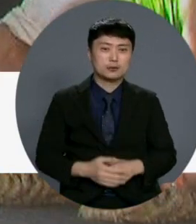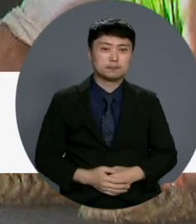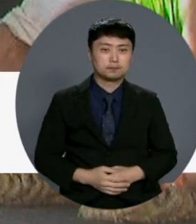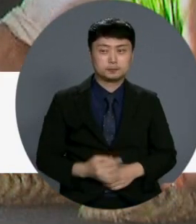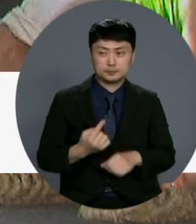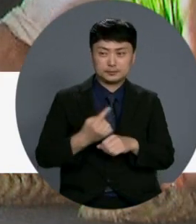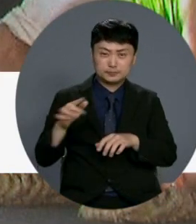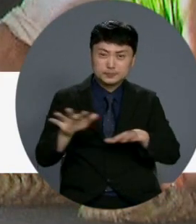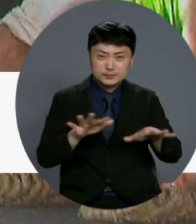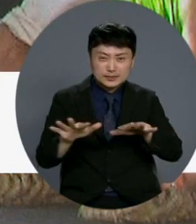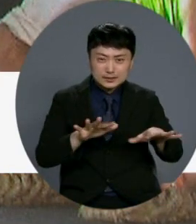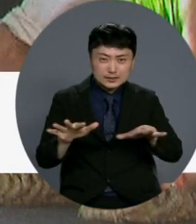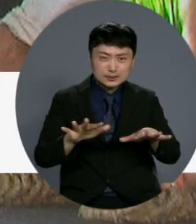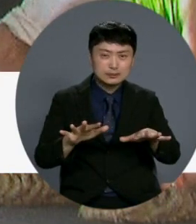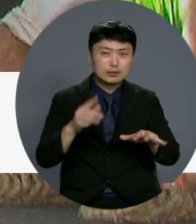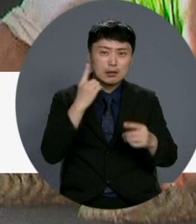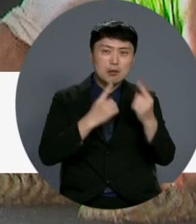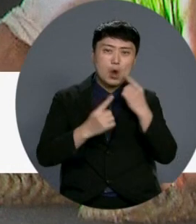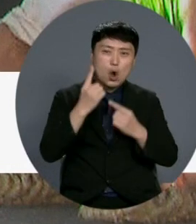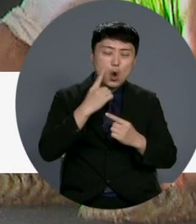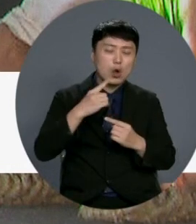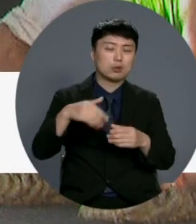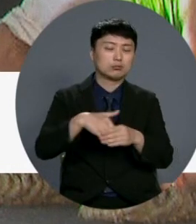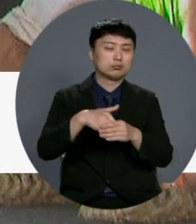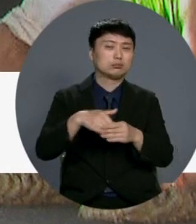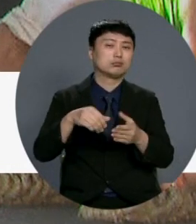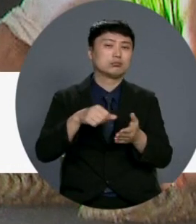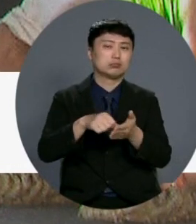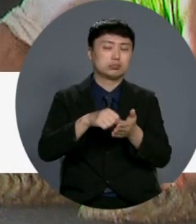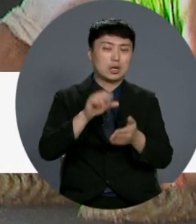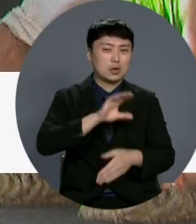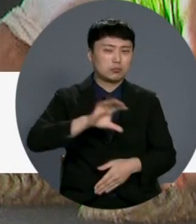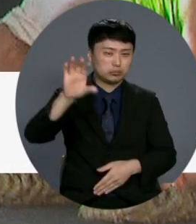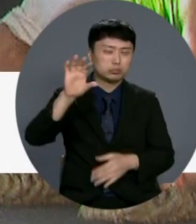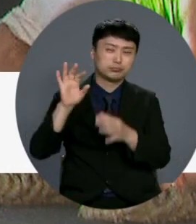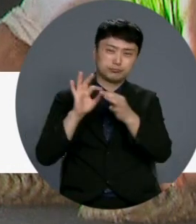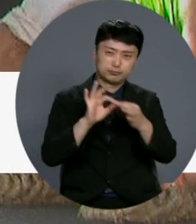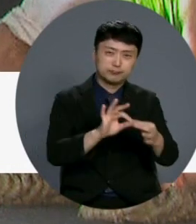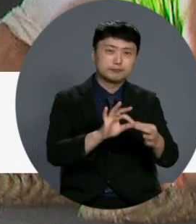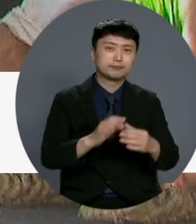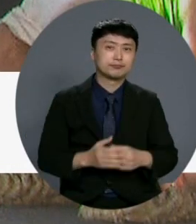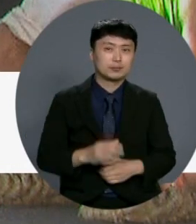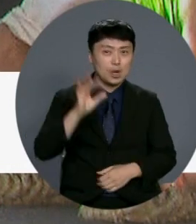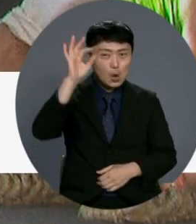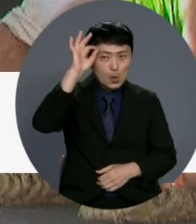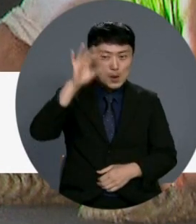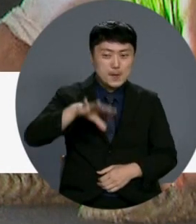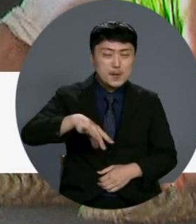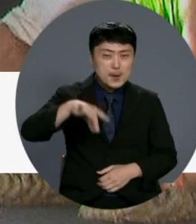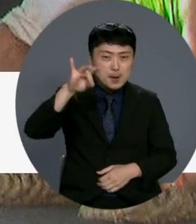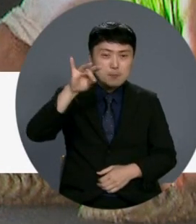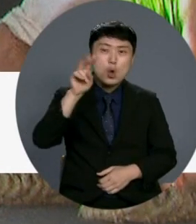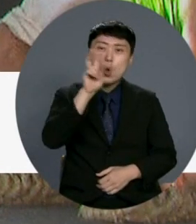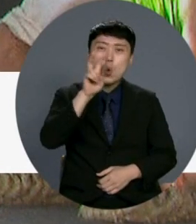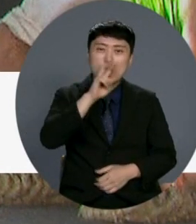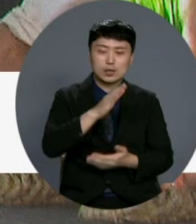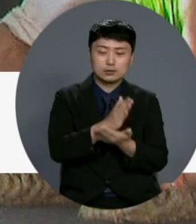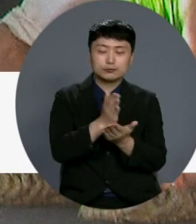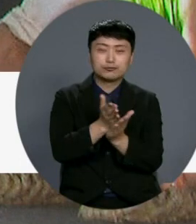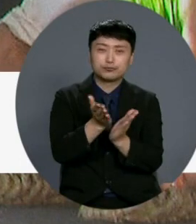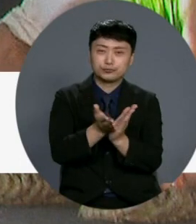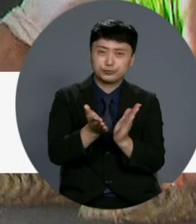서로 위로하자고 시작한 일이 문화재 등록으로까지 이어진 건데요. 포항 최초의 음악 분야